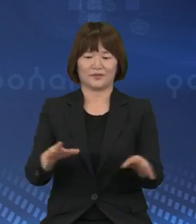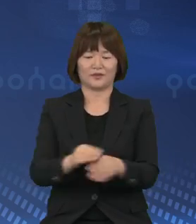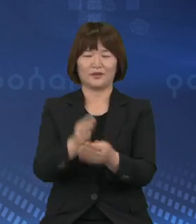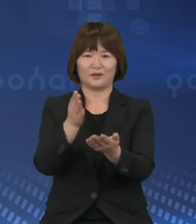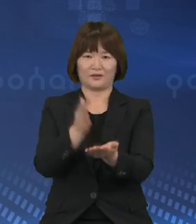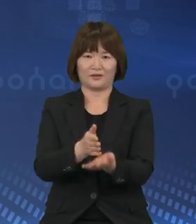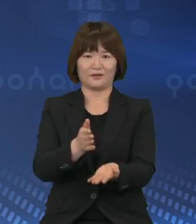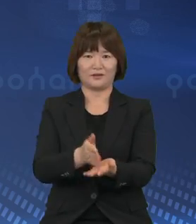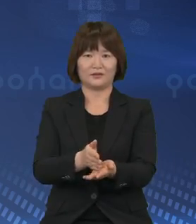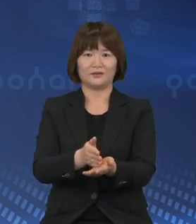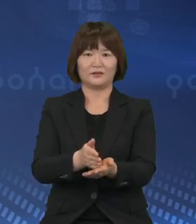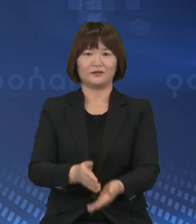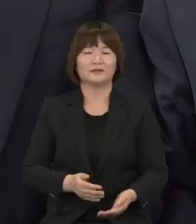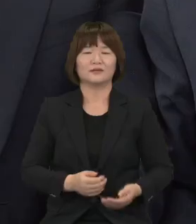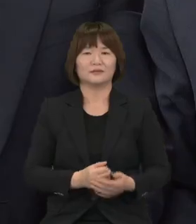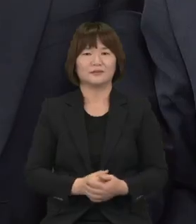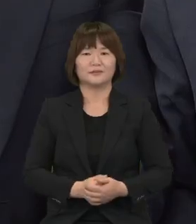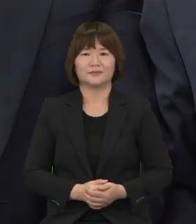간추린 소식 전해드립니다.